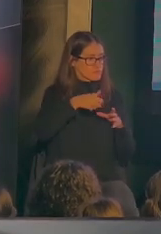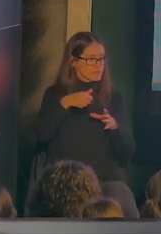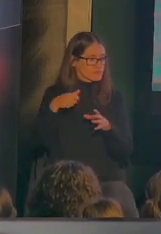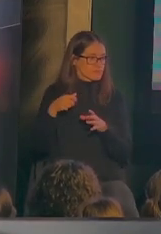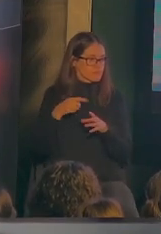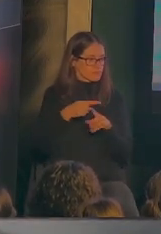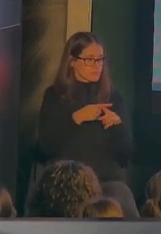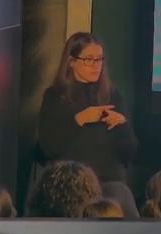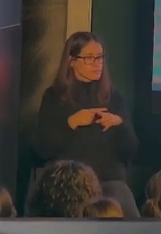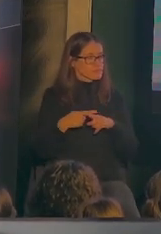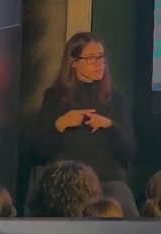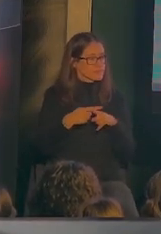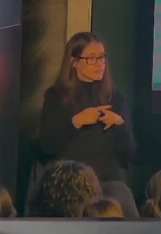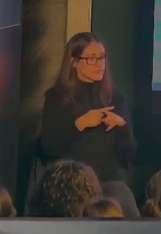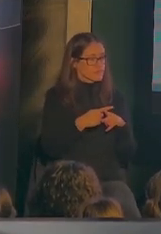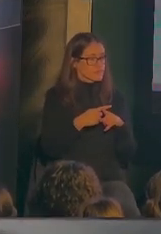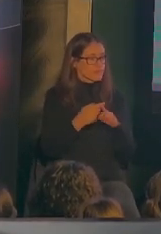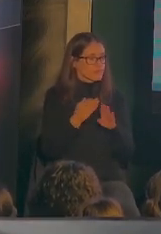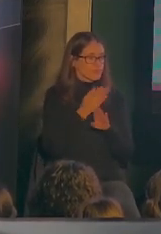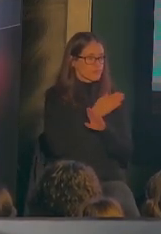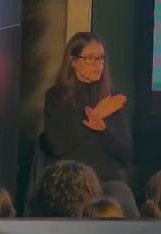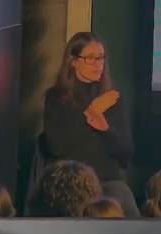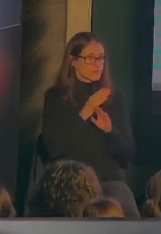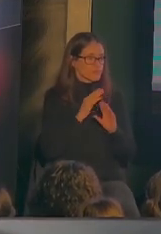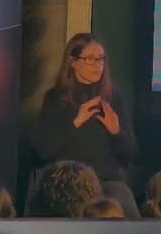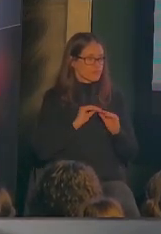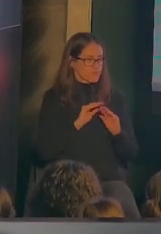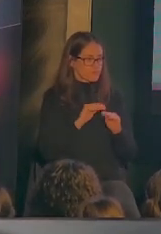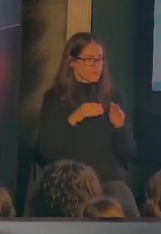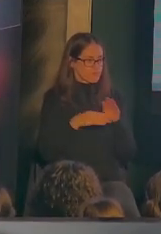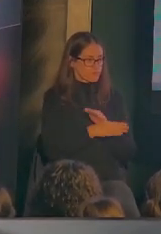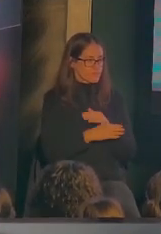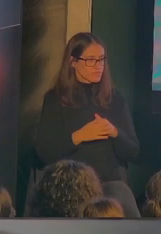la mousse, que l'estava utilitzant ella.